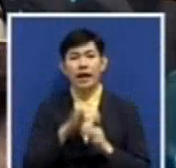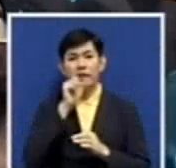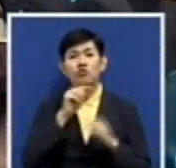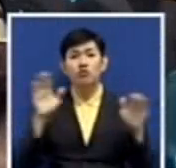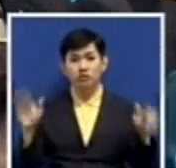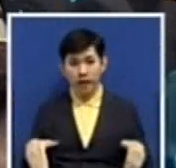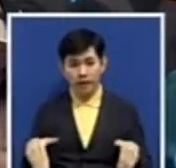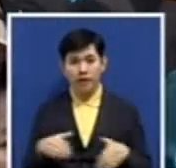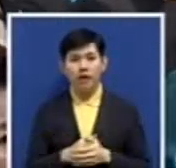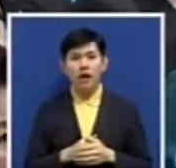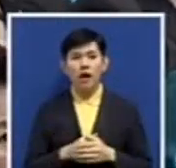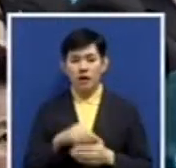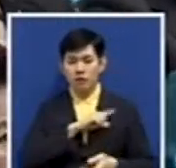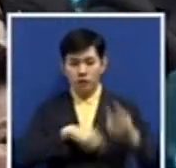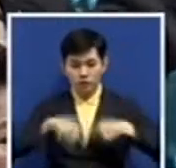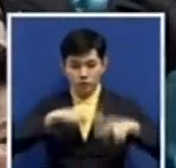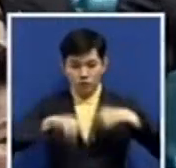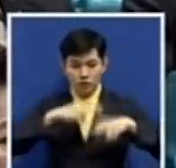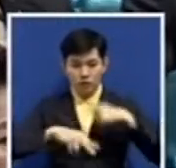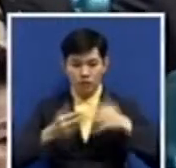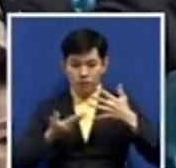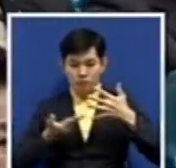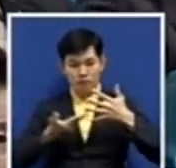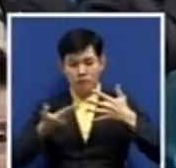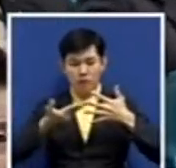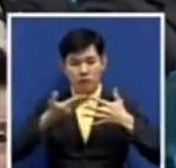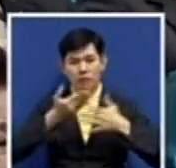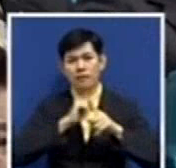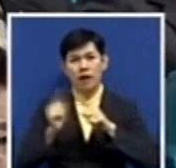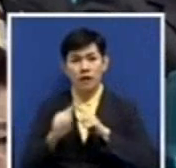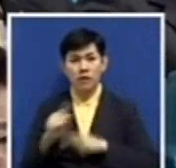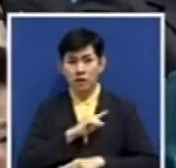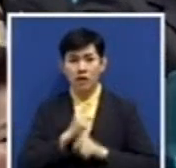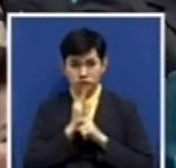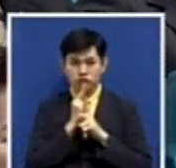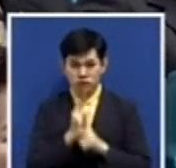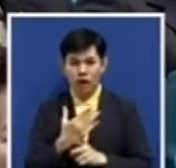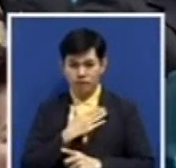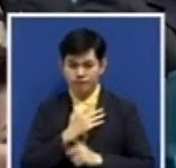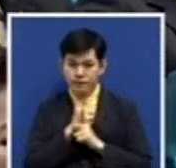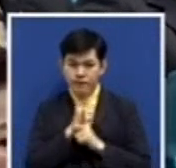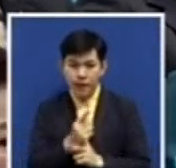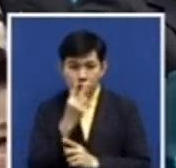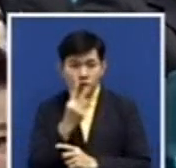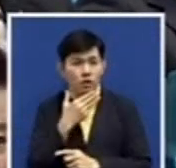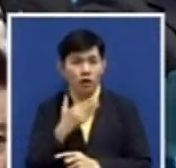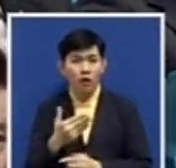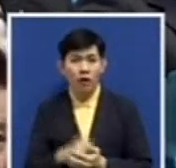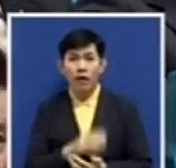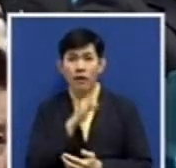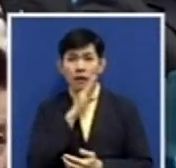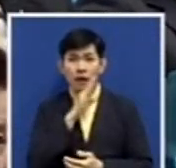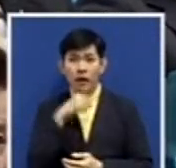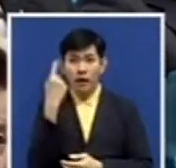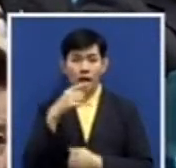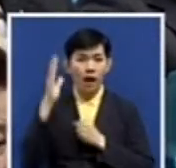ผ่านกระบวนการในการตรวจสอบมาหลายขั้นตอนดิฉันได้ติดตามในส่วนของคดีนี้มาอย่างต่อเนื่องถ้าท่านผู้อภิปร